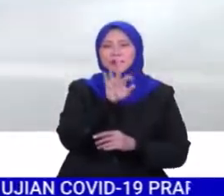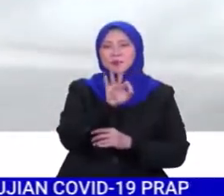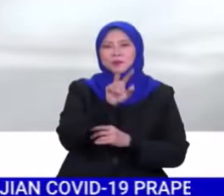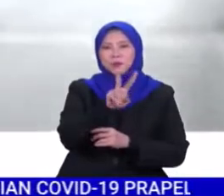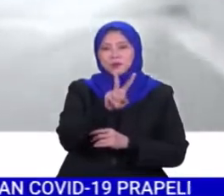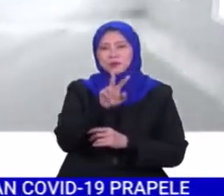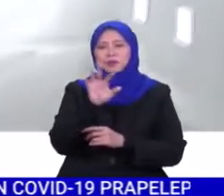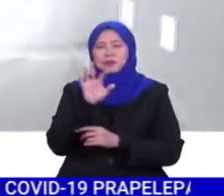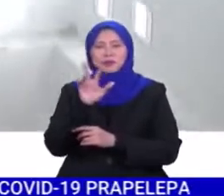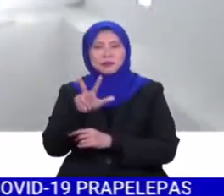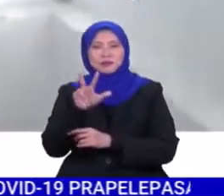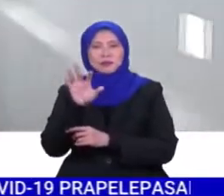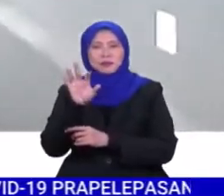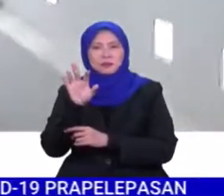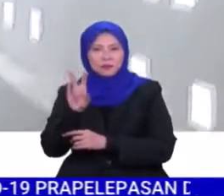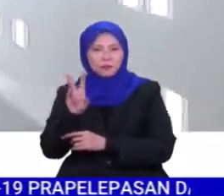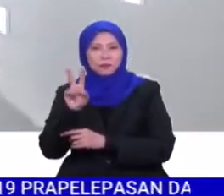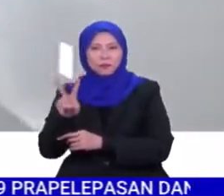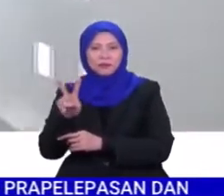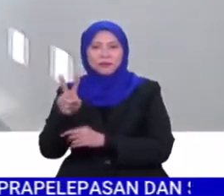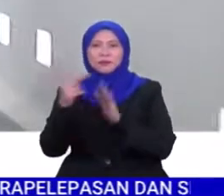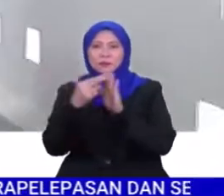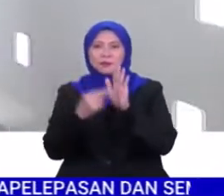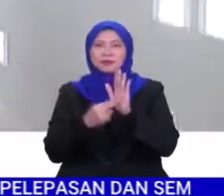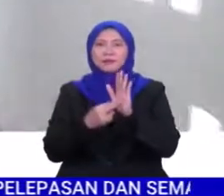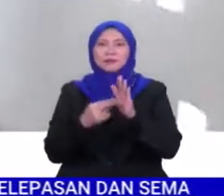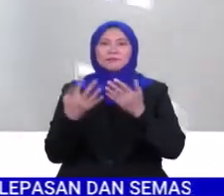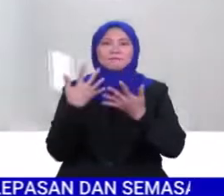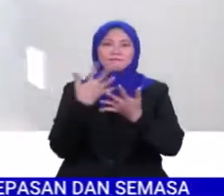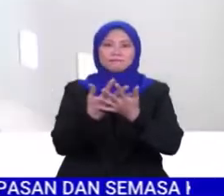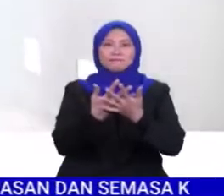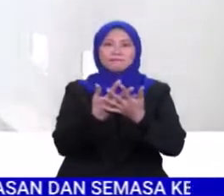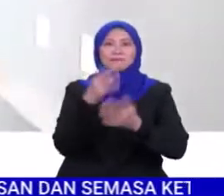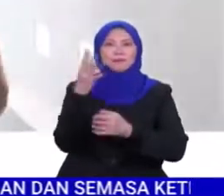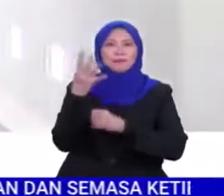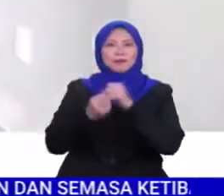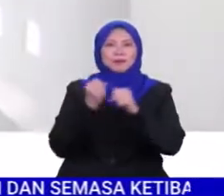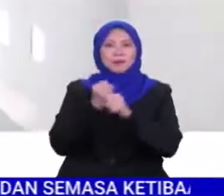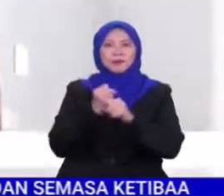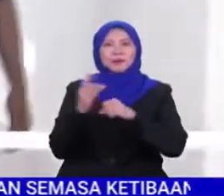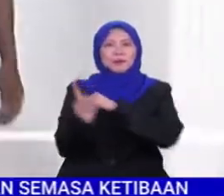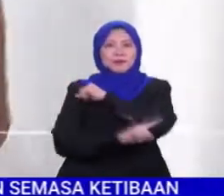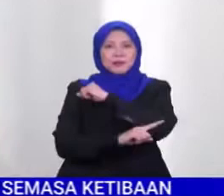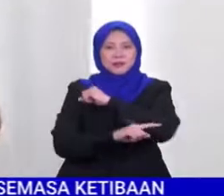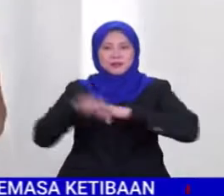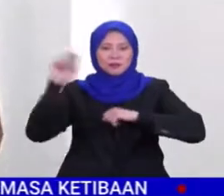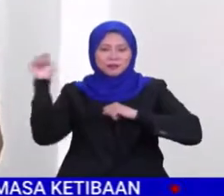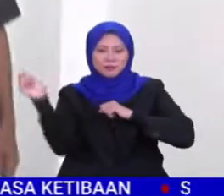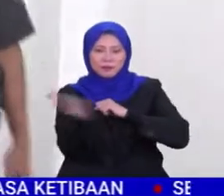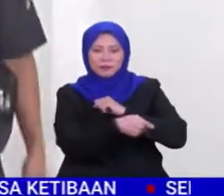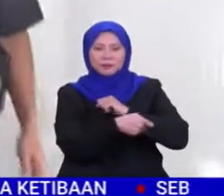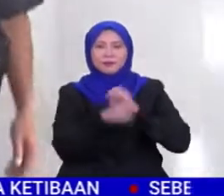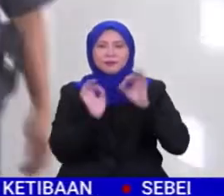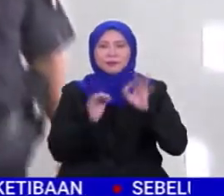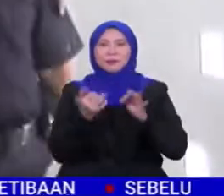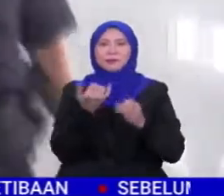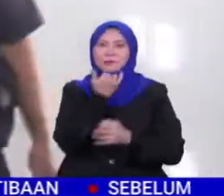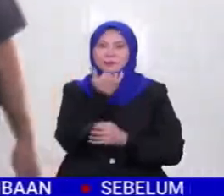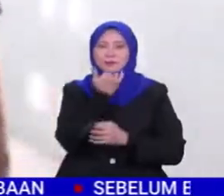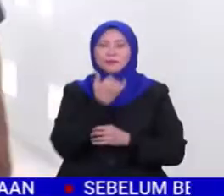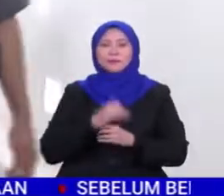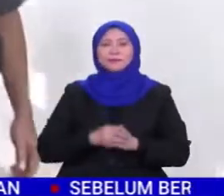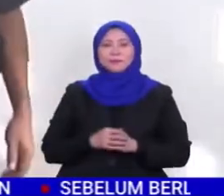Kanu keesaan-nya meruntuhkan hukuman penjara sehingga 14 tahun dan the dan sebatang jika Sabit kesalahan